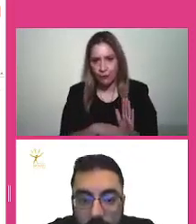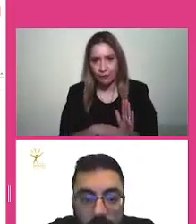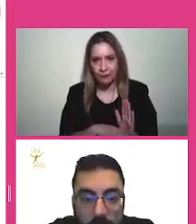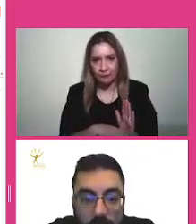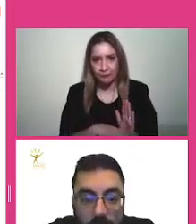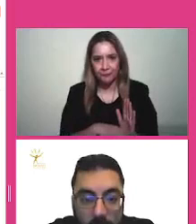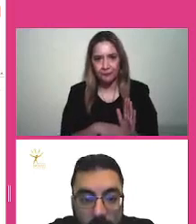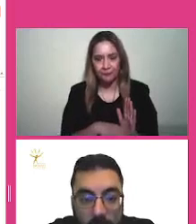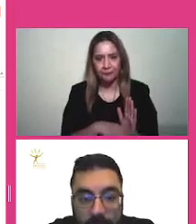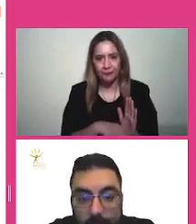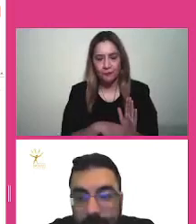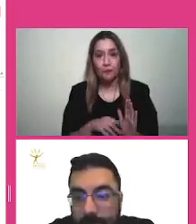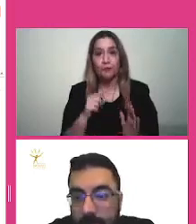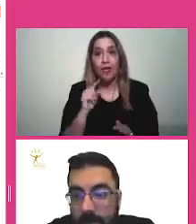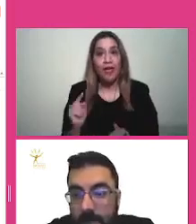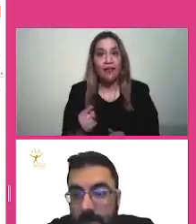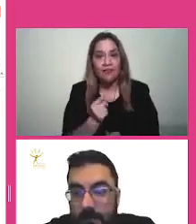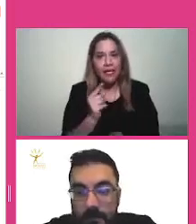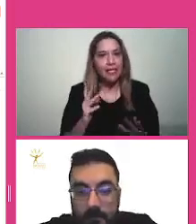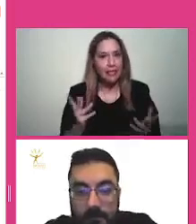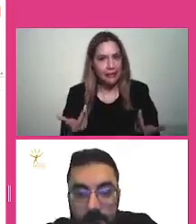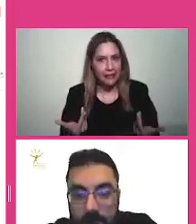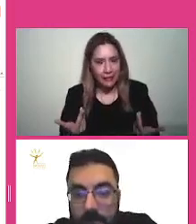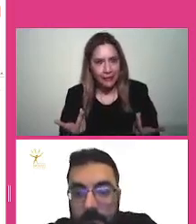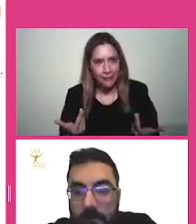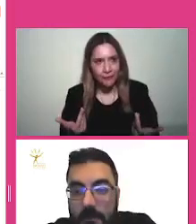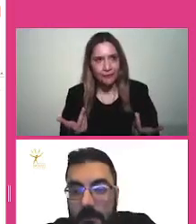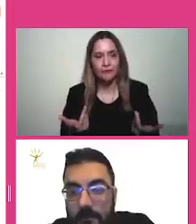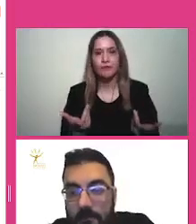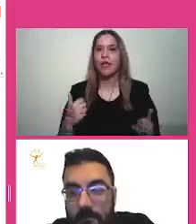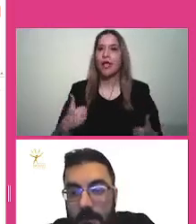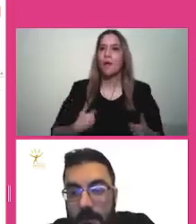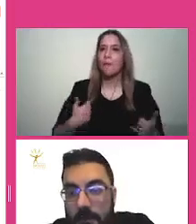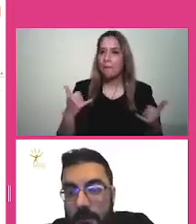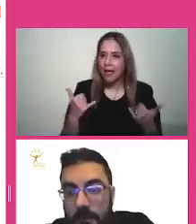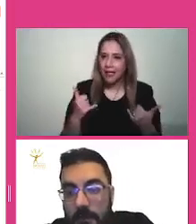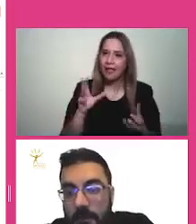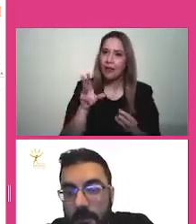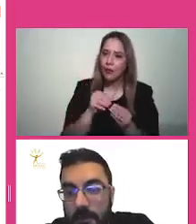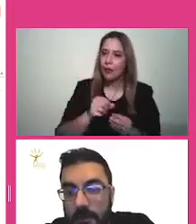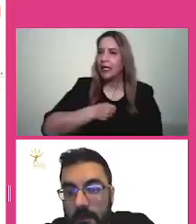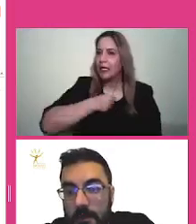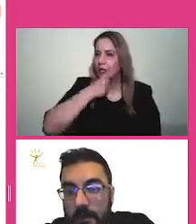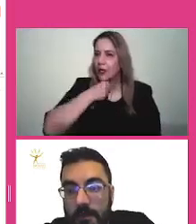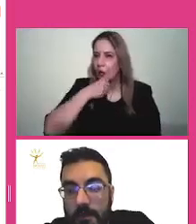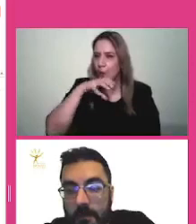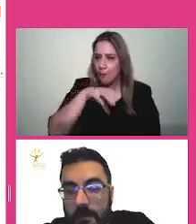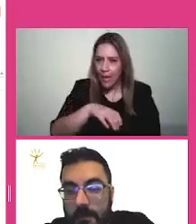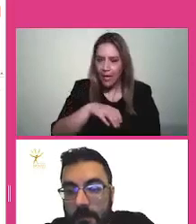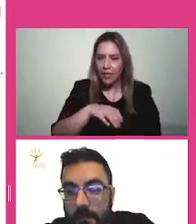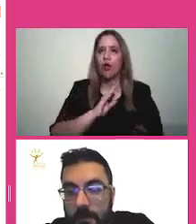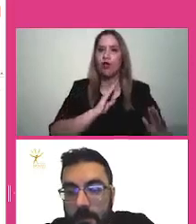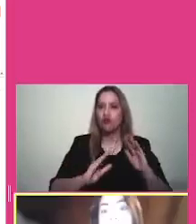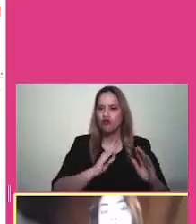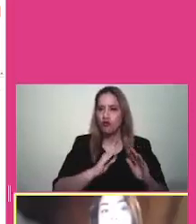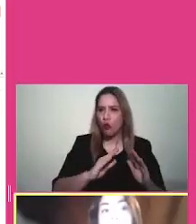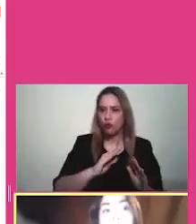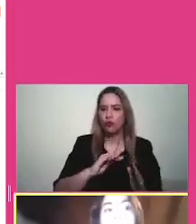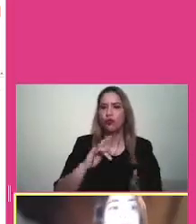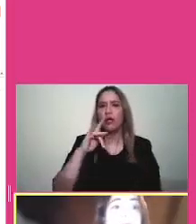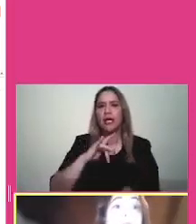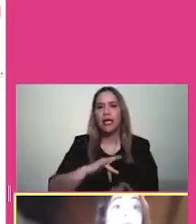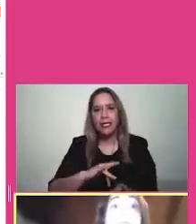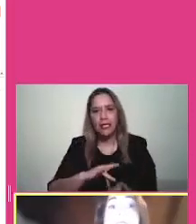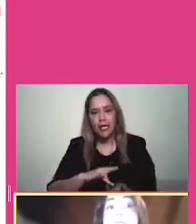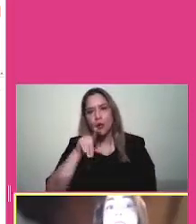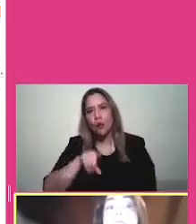Μας δόθηκε η ευκαιρία και να χρησιμοποιήσουμε παιχνίδια με τους ηλικιωμένους στο Φροντίζω και στο Κέντρο Ημέρας για Άτομα με